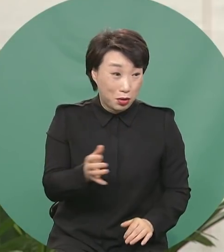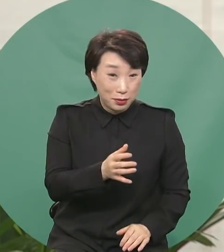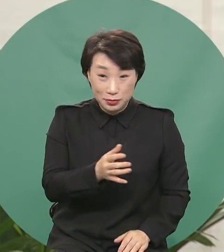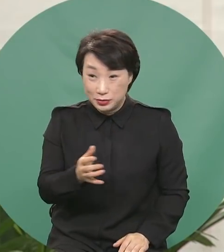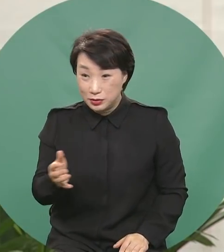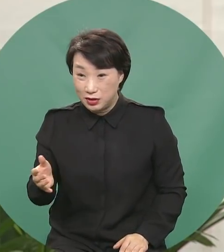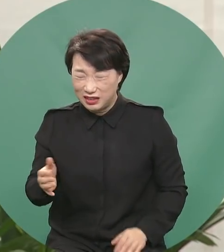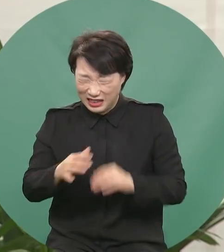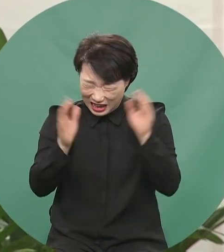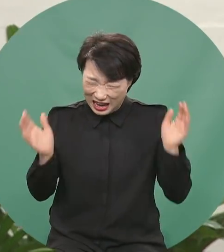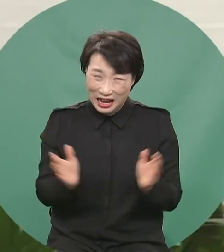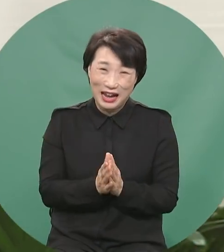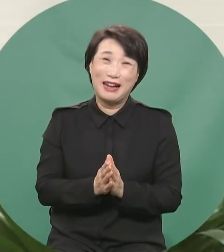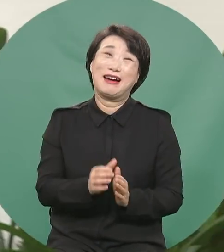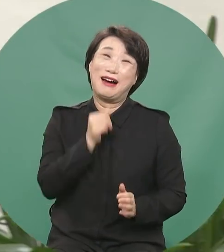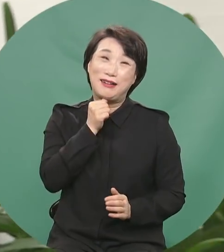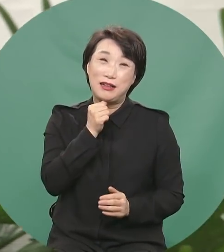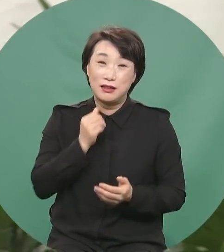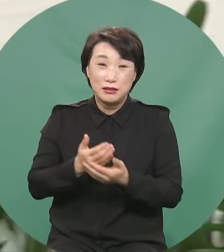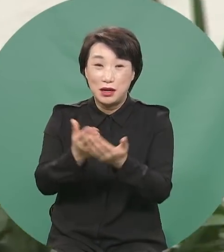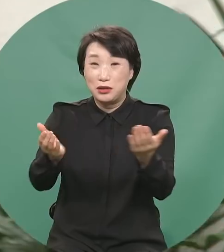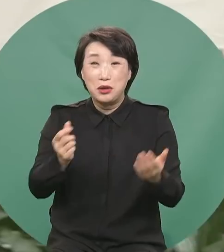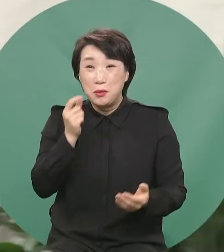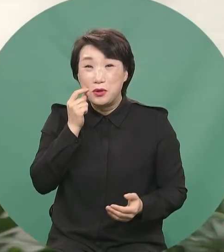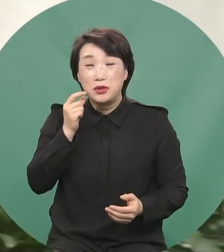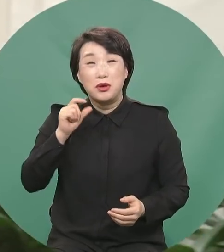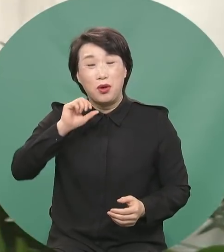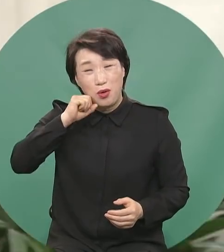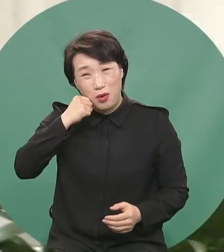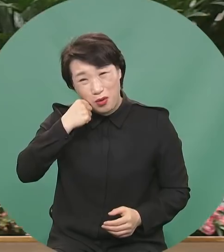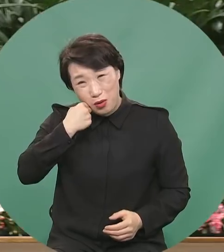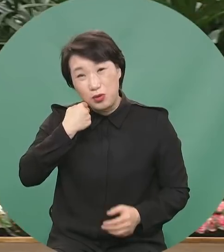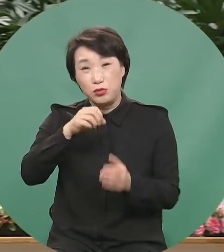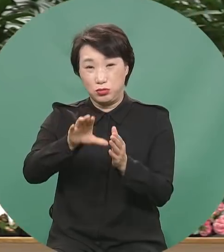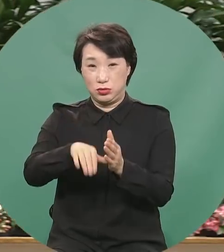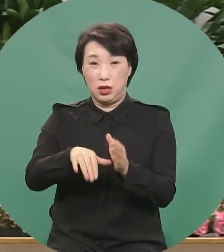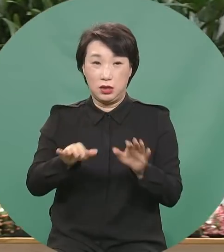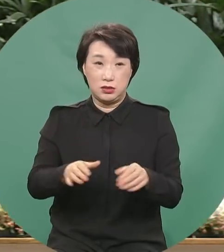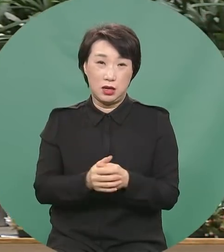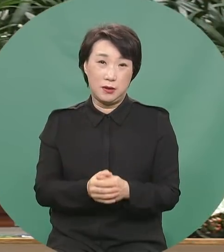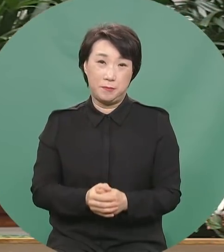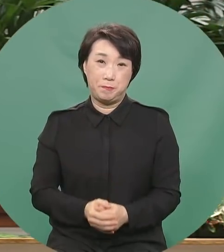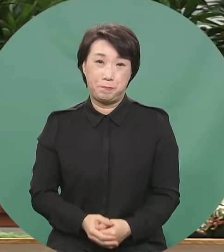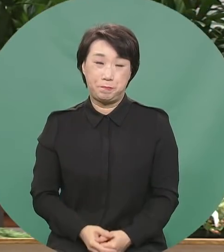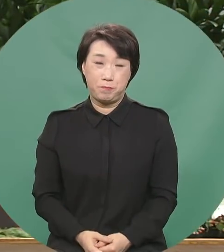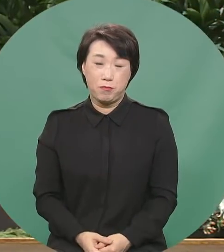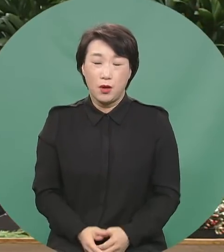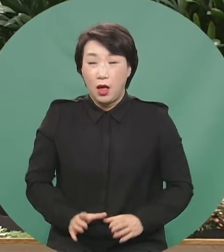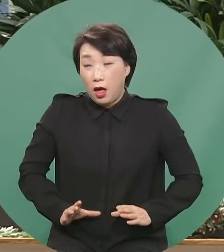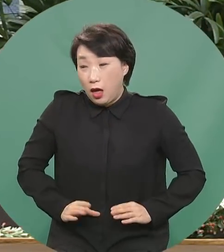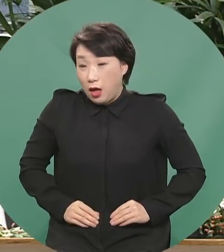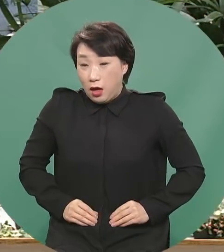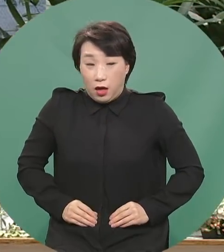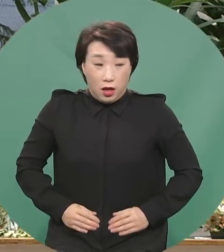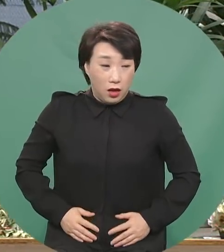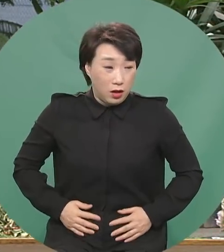다 가난해서 나눠 먹을 수 없는 상황 속에 처해 있을 때 많이 배가